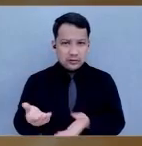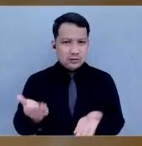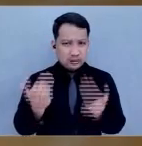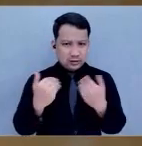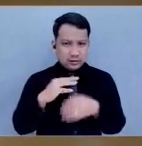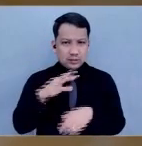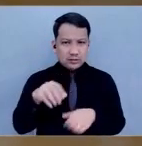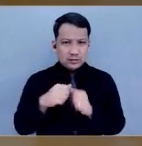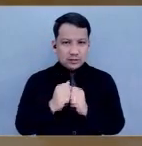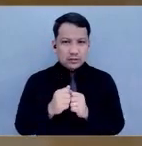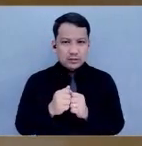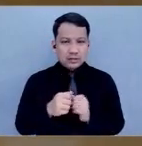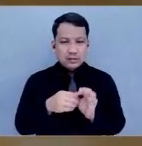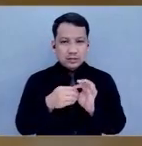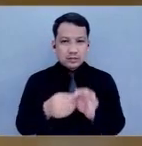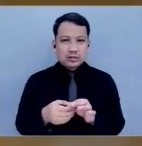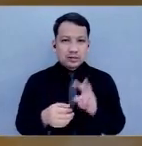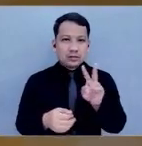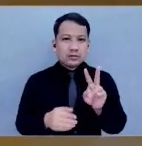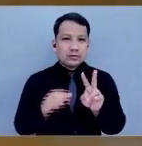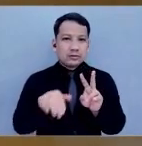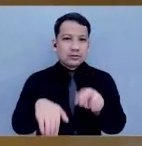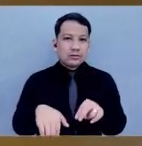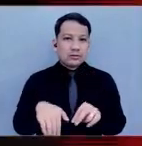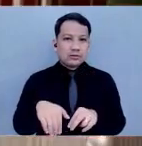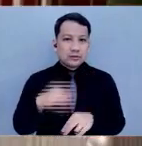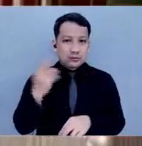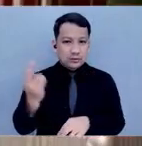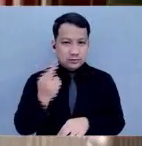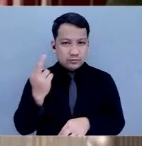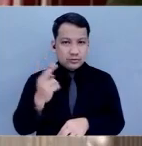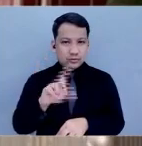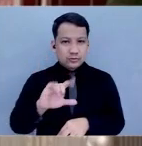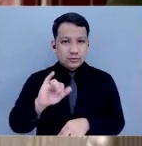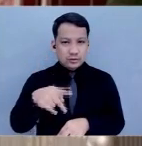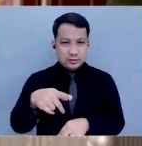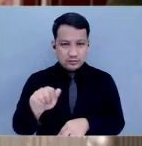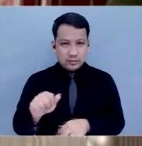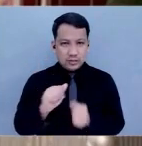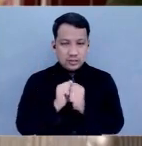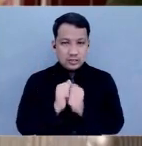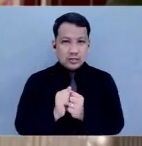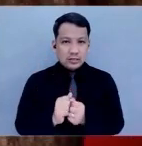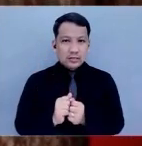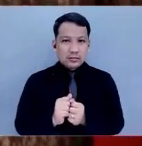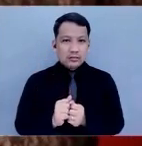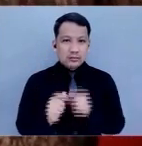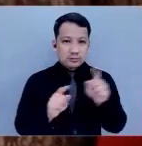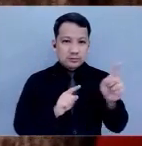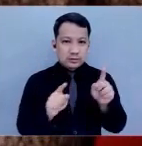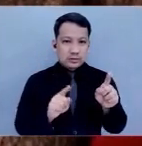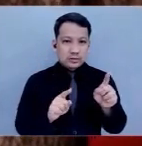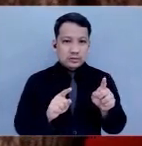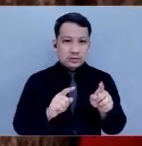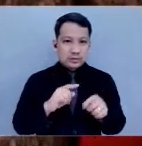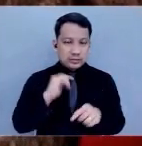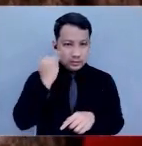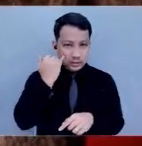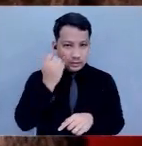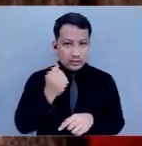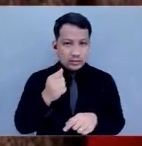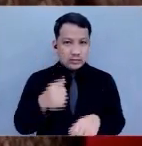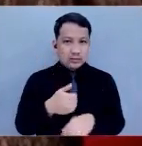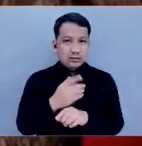kapatid caravan 2 PM sa Robinson's Lipa. Kasama dyan ang stars ng Jack and Jill sa Diamond